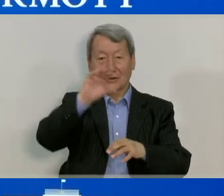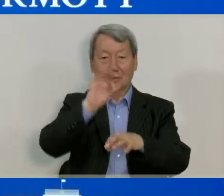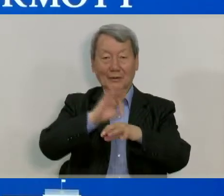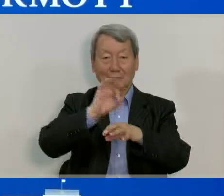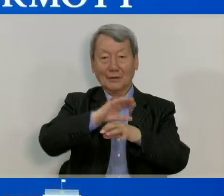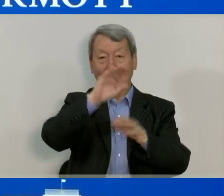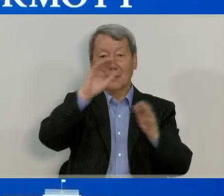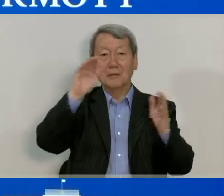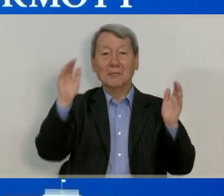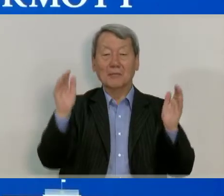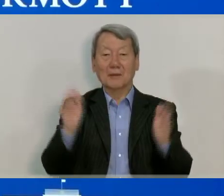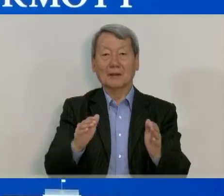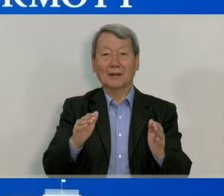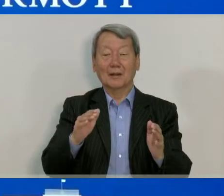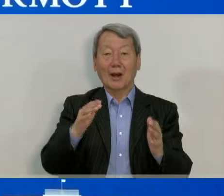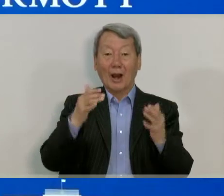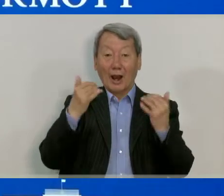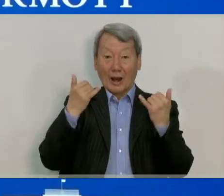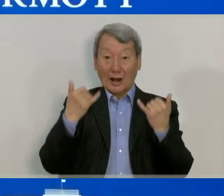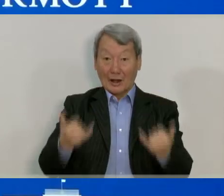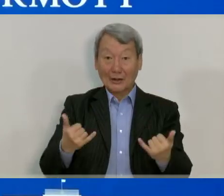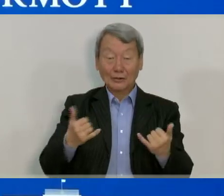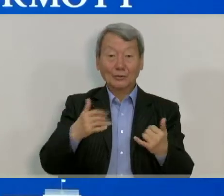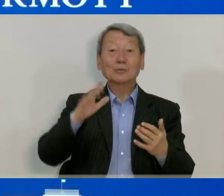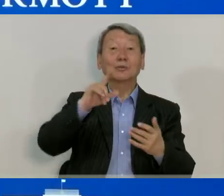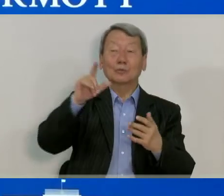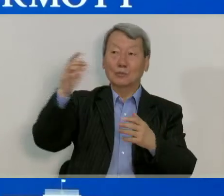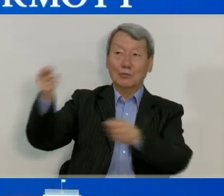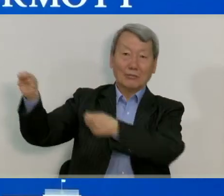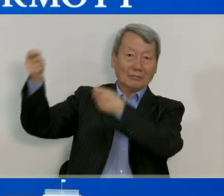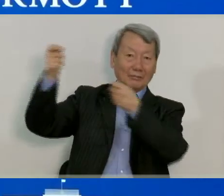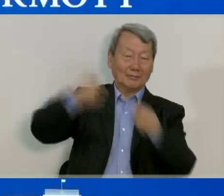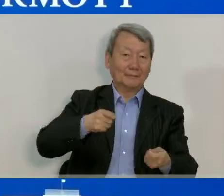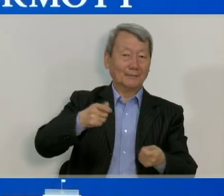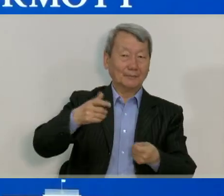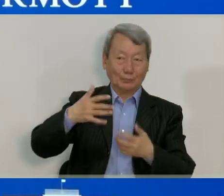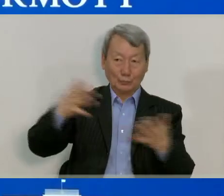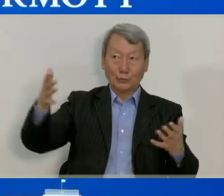при наличии большого количества завозных случаев и